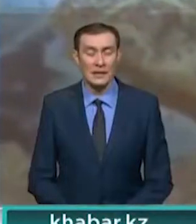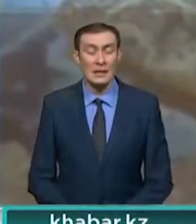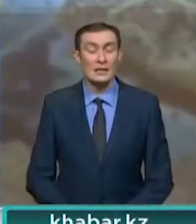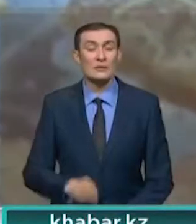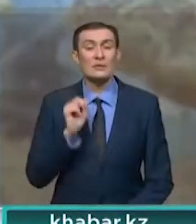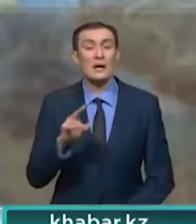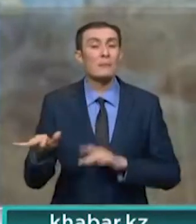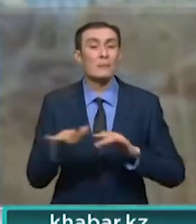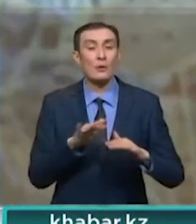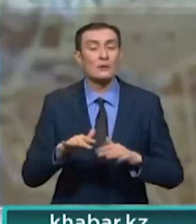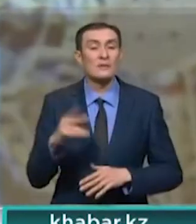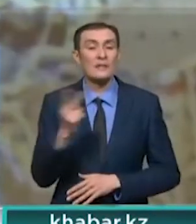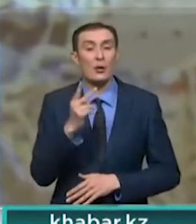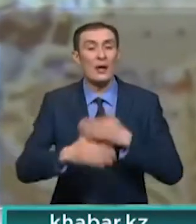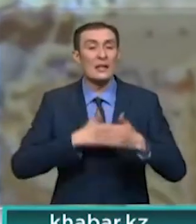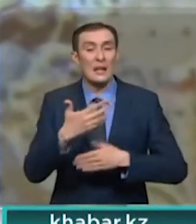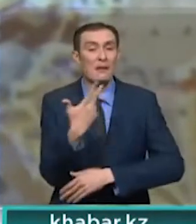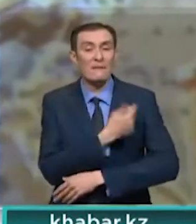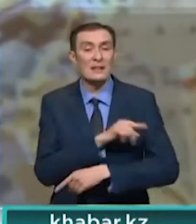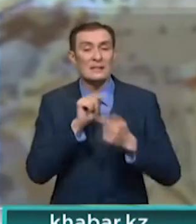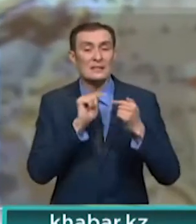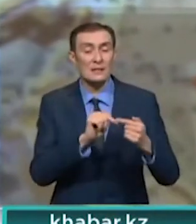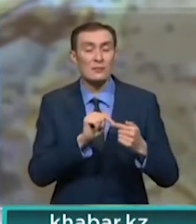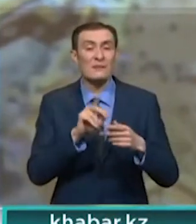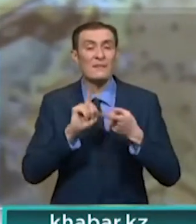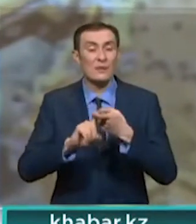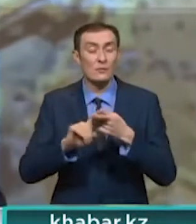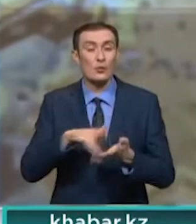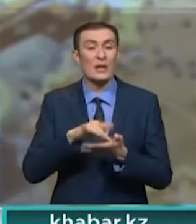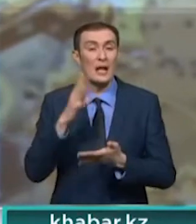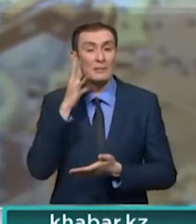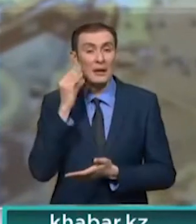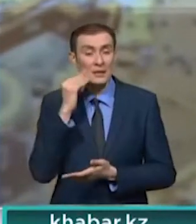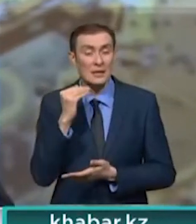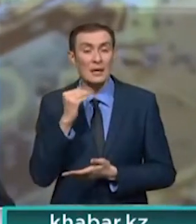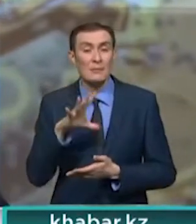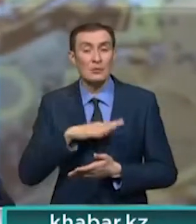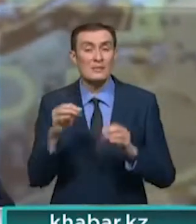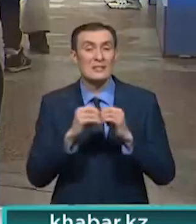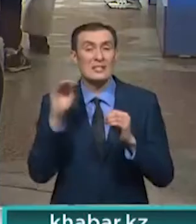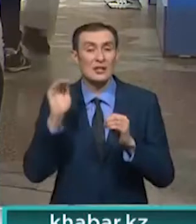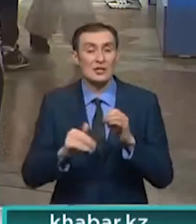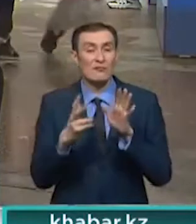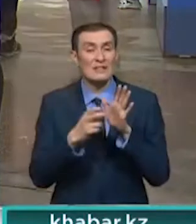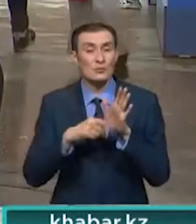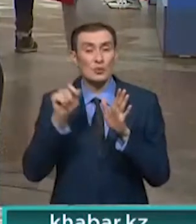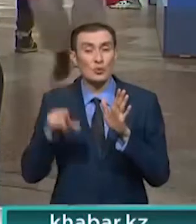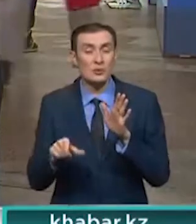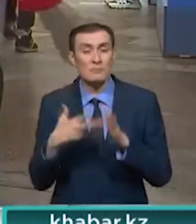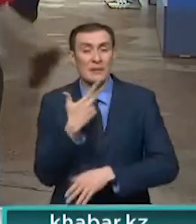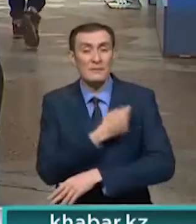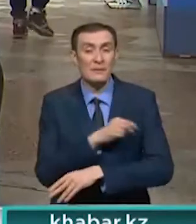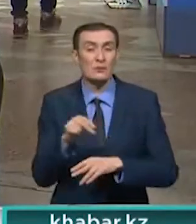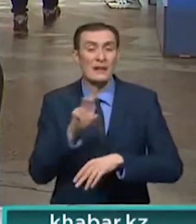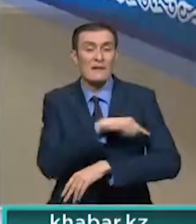И о том, как проходит в стране второй этап вакцинации от коронавируса в Алма-Аты, к этому времени уже поступило 10 800 доз. Прививки